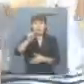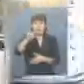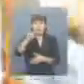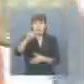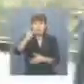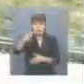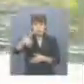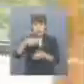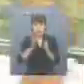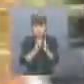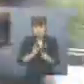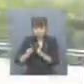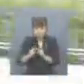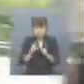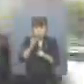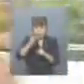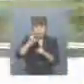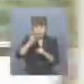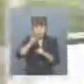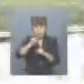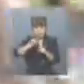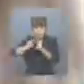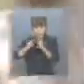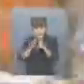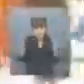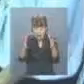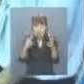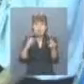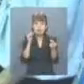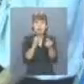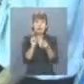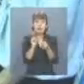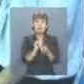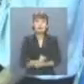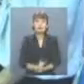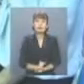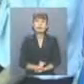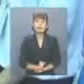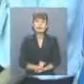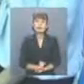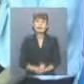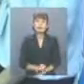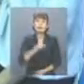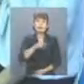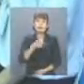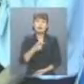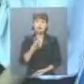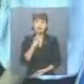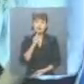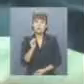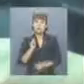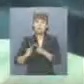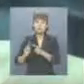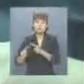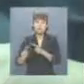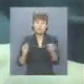รวมลูกค้าทั้งจากตลาดของกสทเองในแบรนด์ของ My และทำตลาด 3G True Move Edge ของ True ซึ่งจะทำให้ผลการด